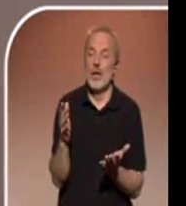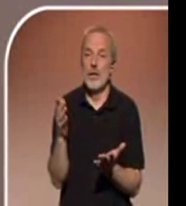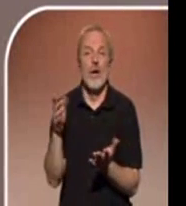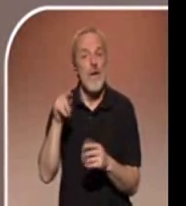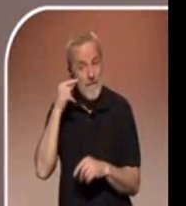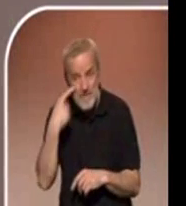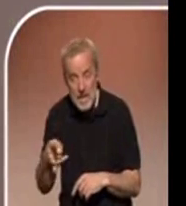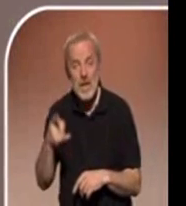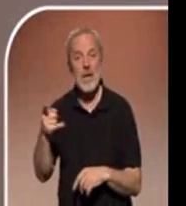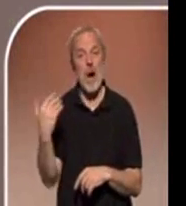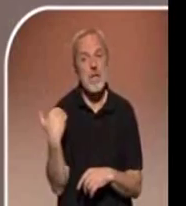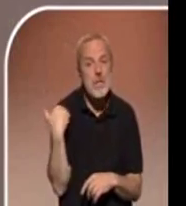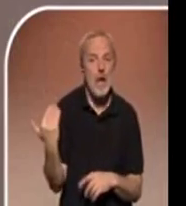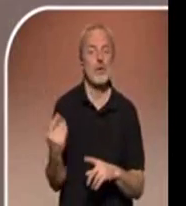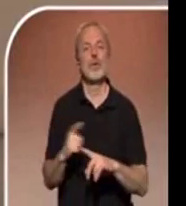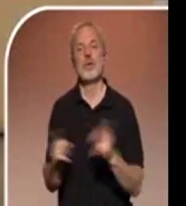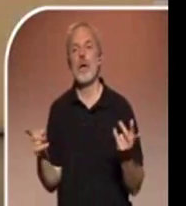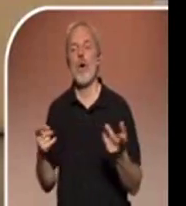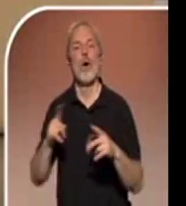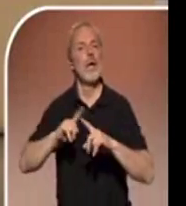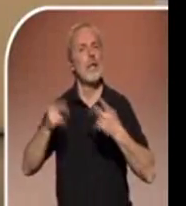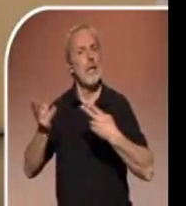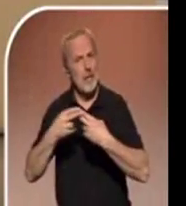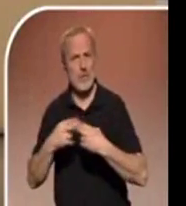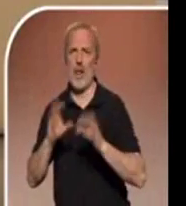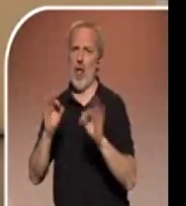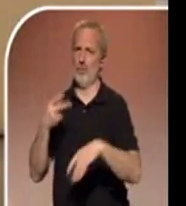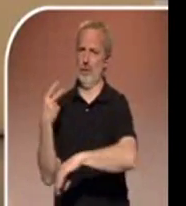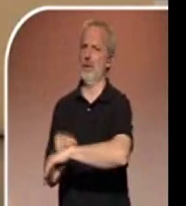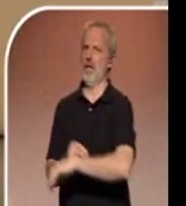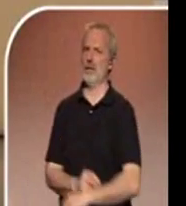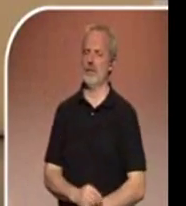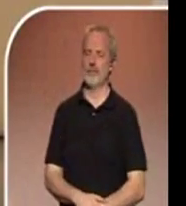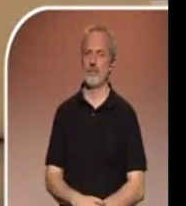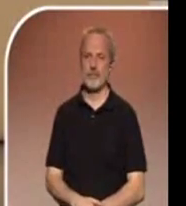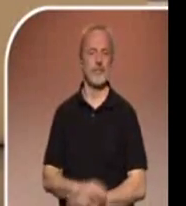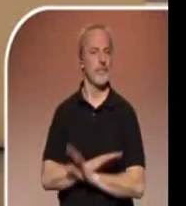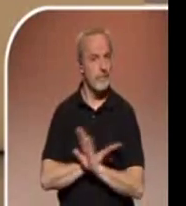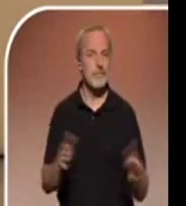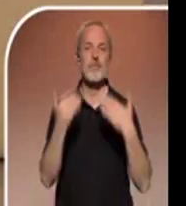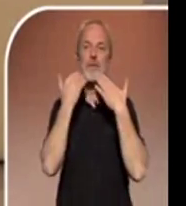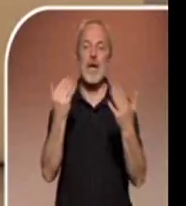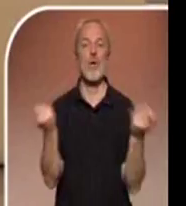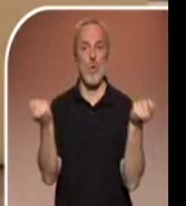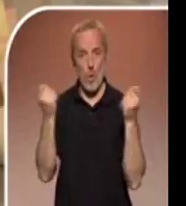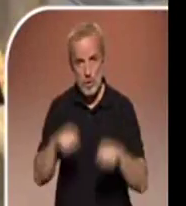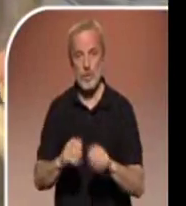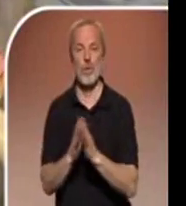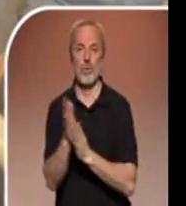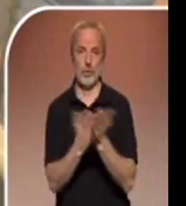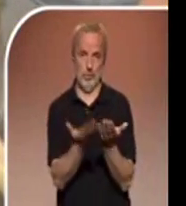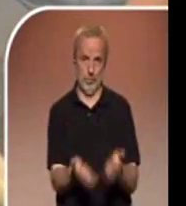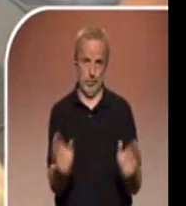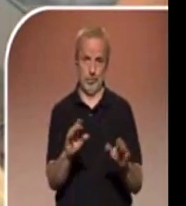nelze vyjádřit. Pane docente, teď už poslední úkol pro vás vylosovat tři naše diváky, kteří se vás dotazovali. Máme pro ně připraveny opět